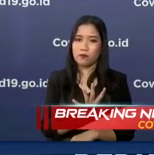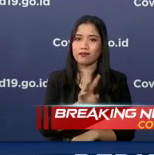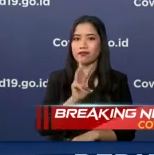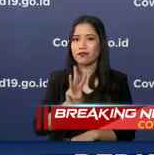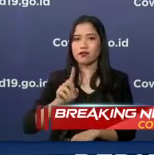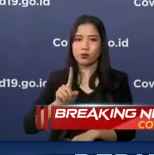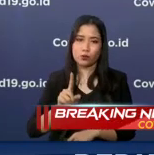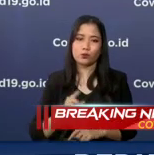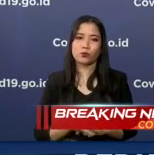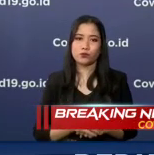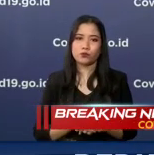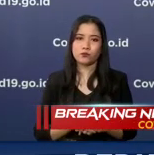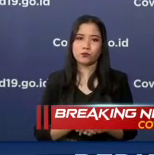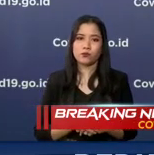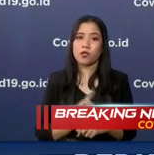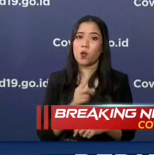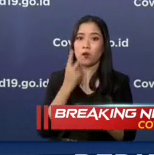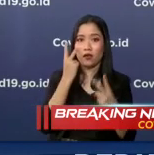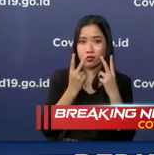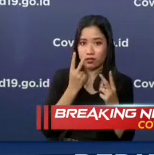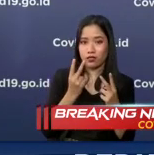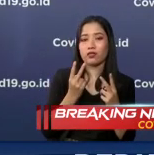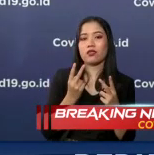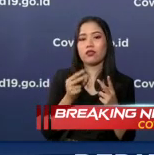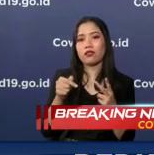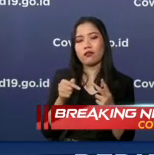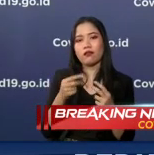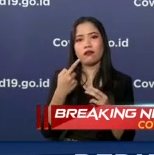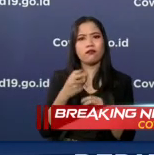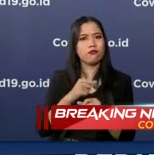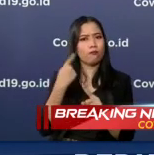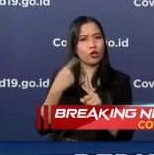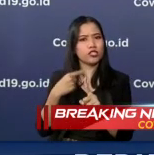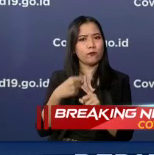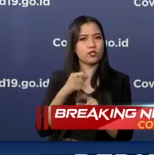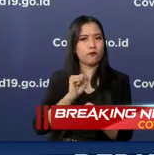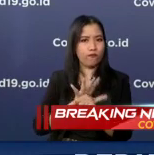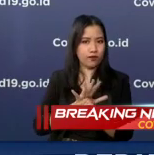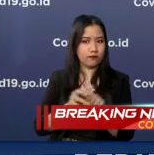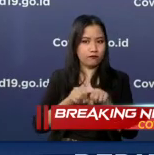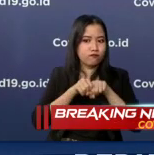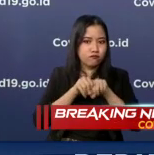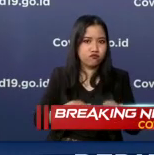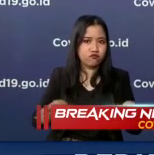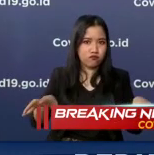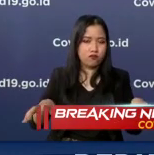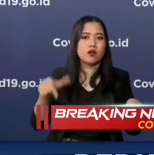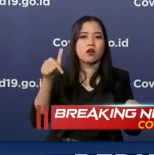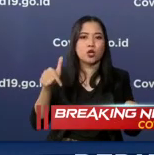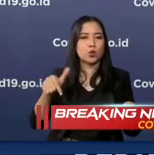1431 orang kalau kita perhatikan distribusi kasus baru yang kita dapatkan masih didominasi